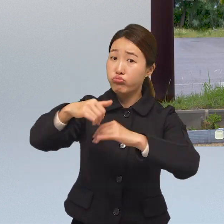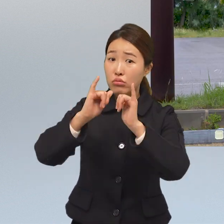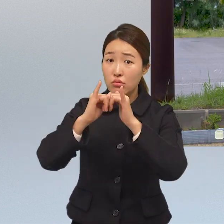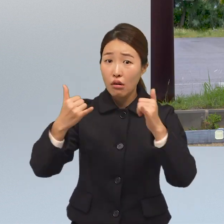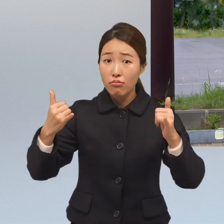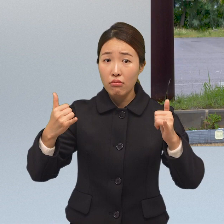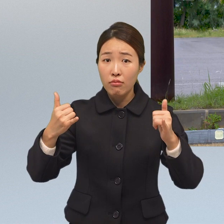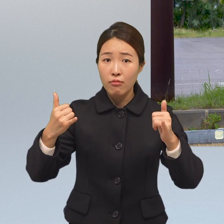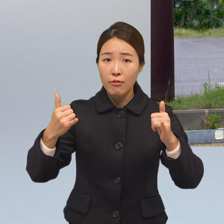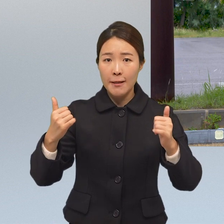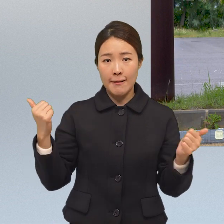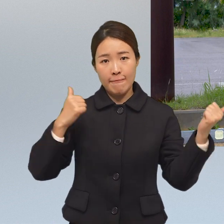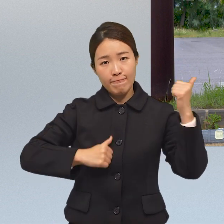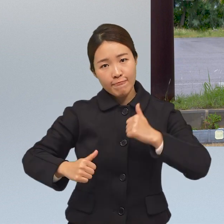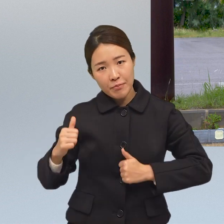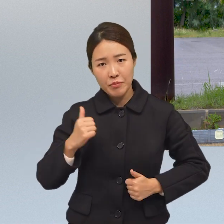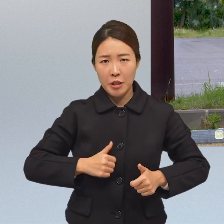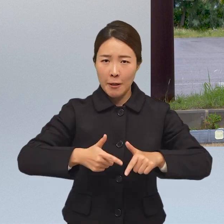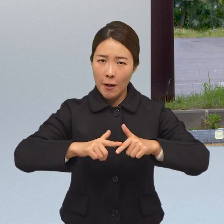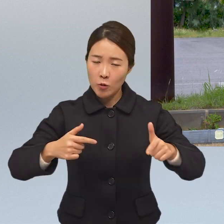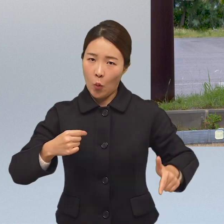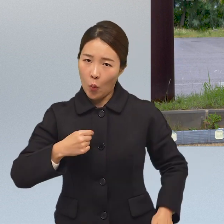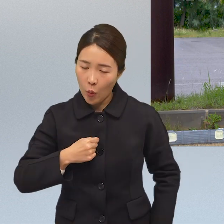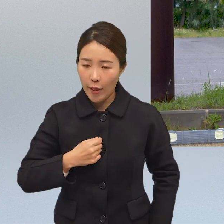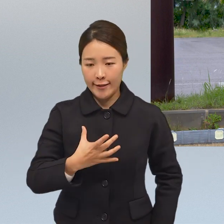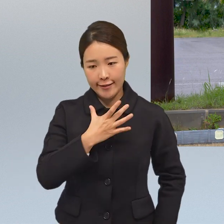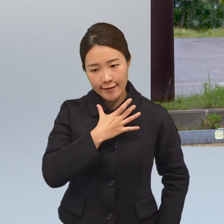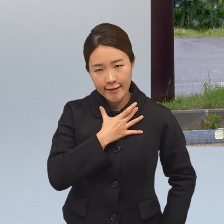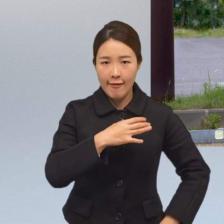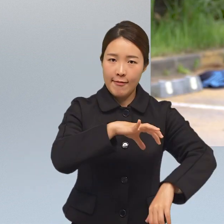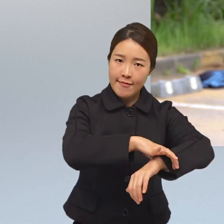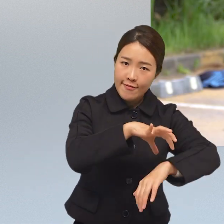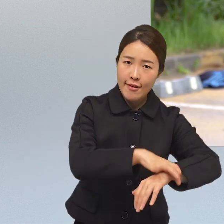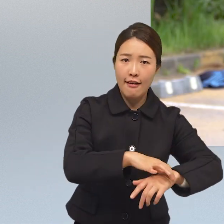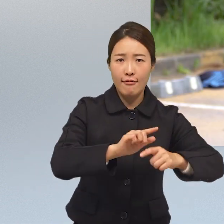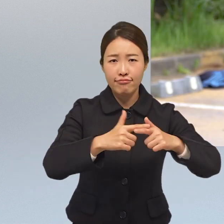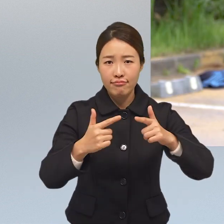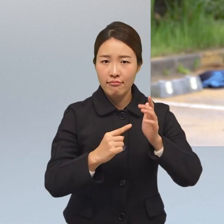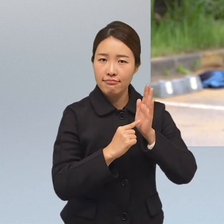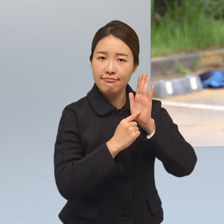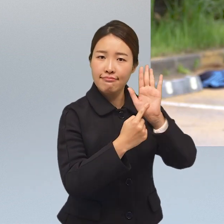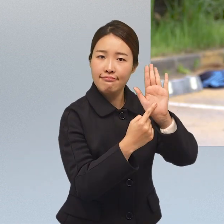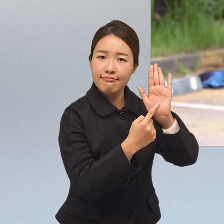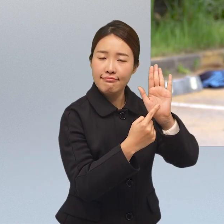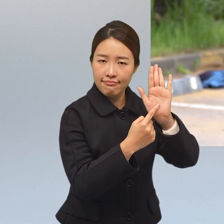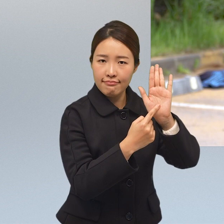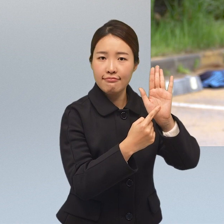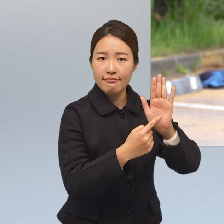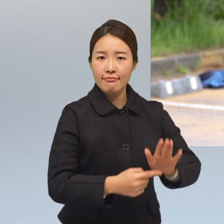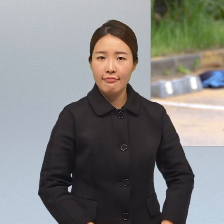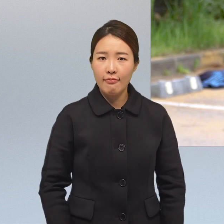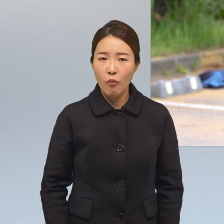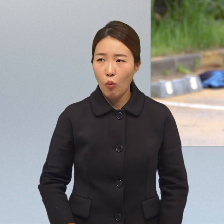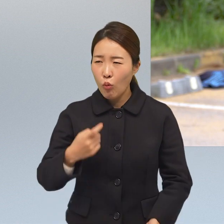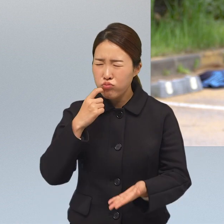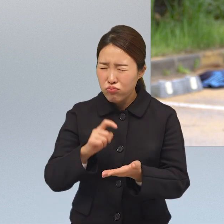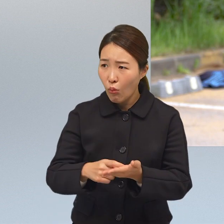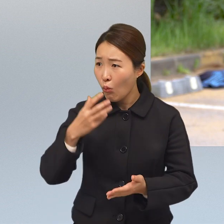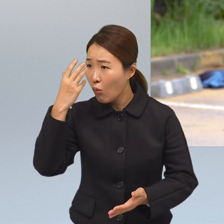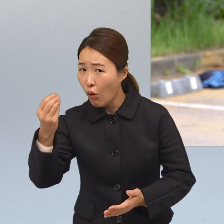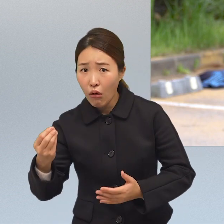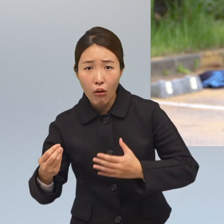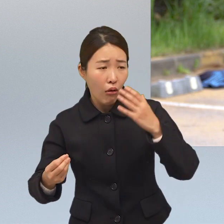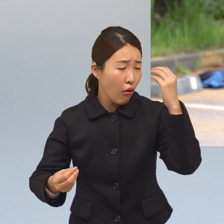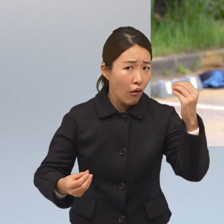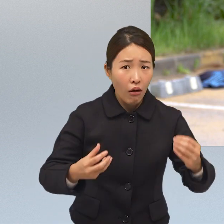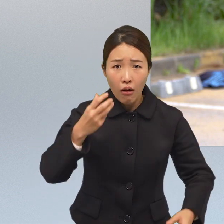걸어 다니는 사람들이 입고 있는 여러 가지 의상과 장신구로 표현이 그냥 그대로 드러나고 쉽게 이렇게